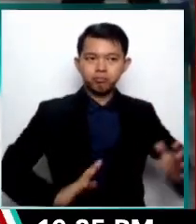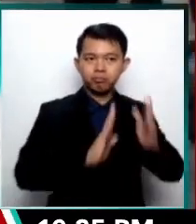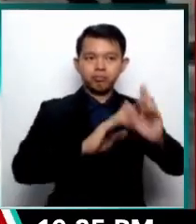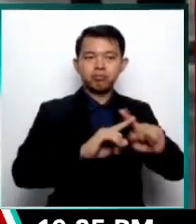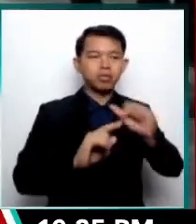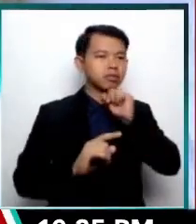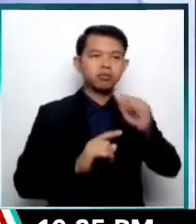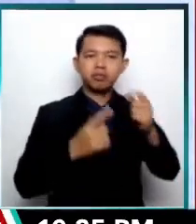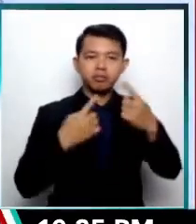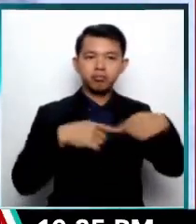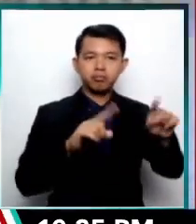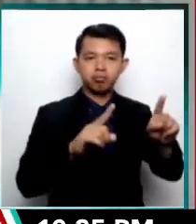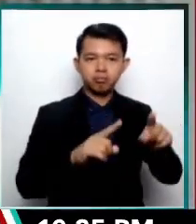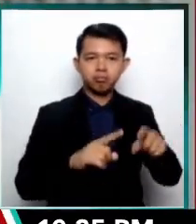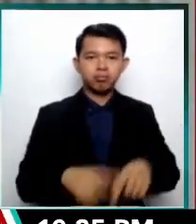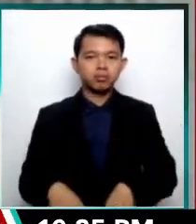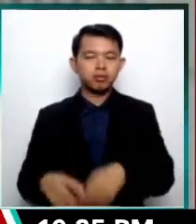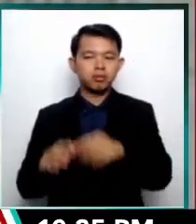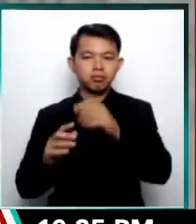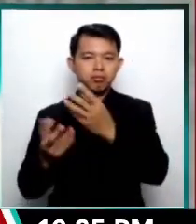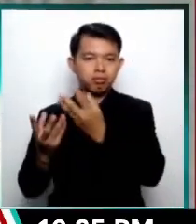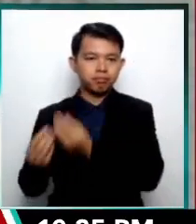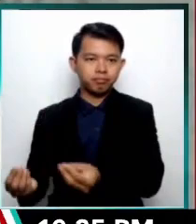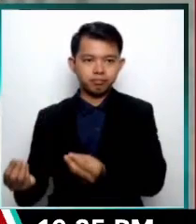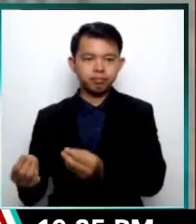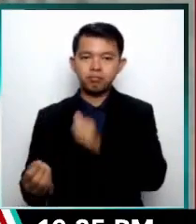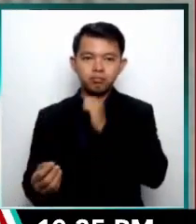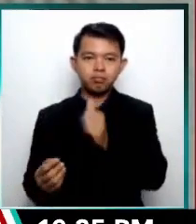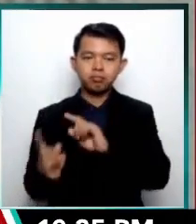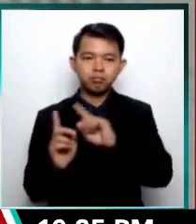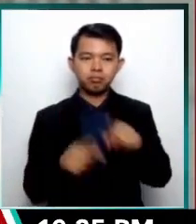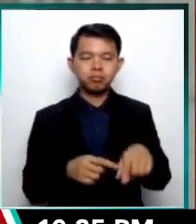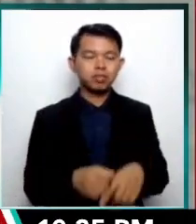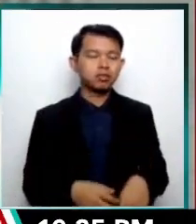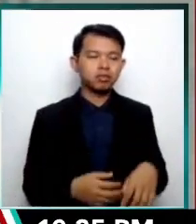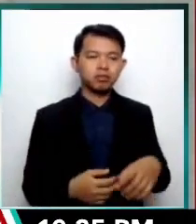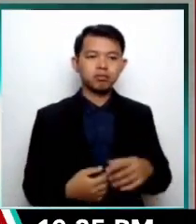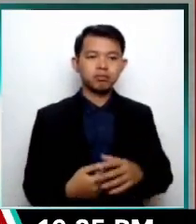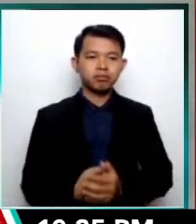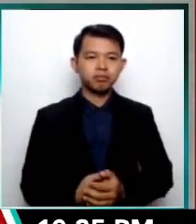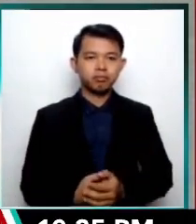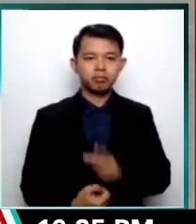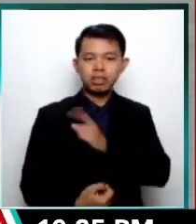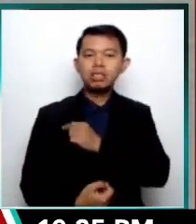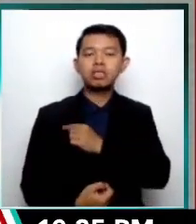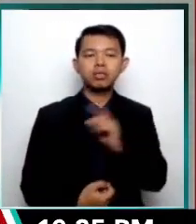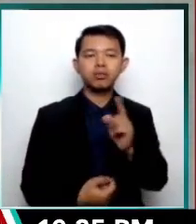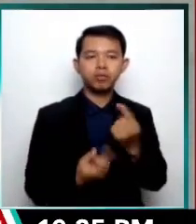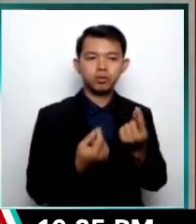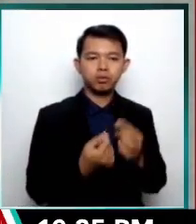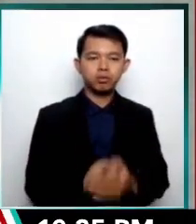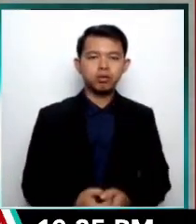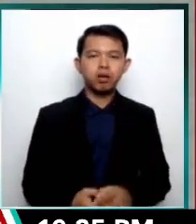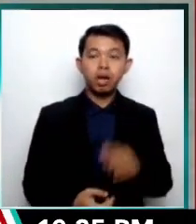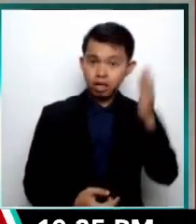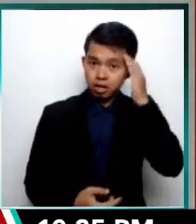nagsisisi na siya sa nagawa. Alam mo yung kaso na yun? Ano yun? Yung Neumann 65 na ano? Drugs? Oo.